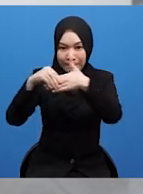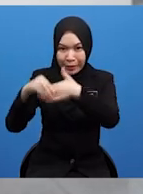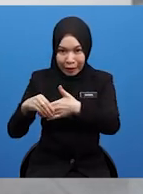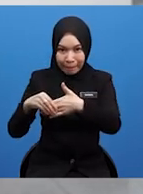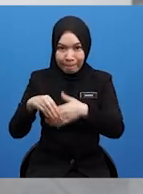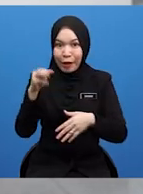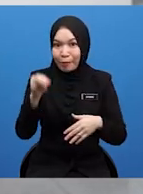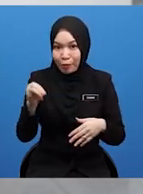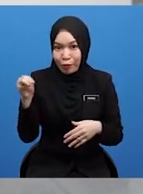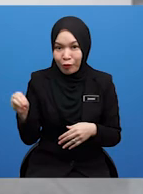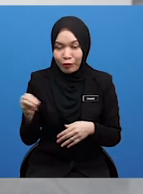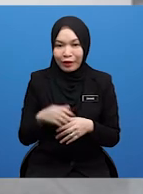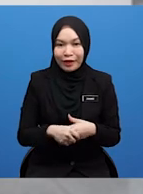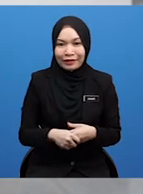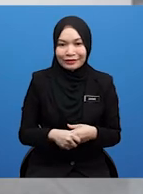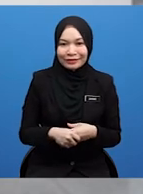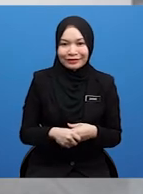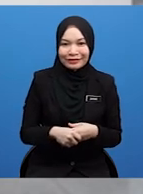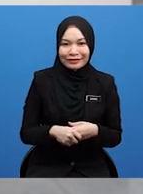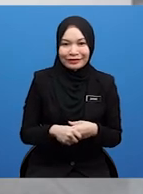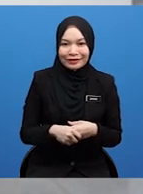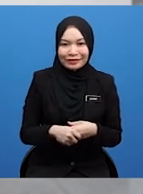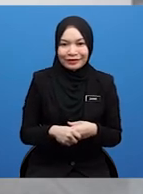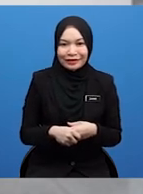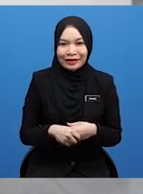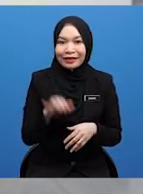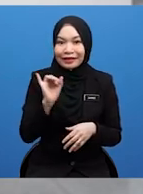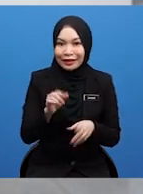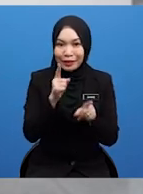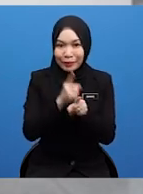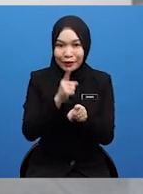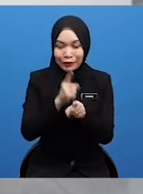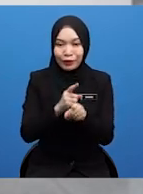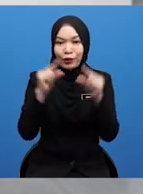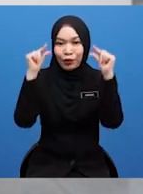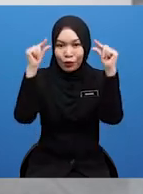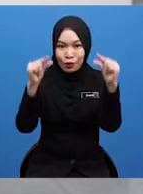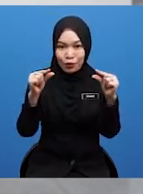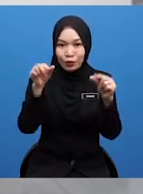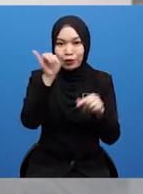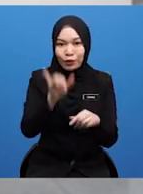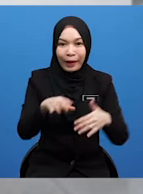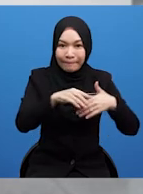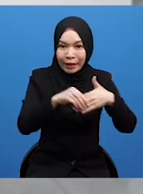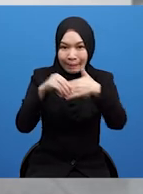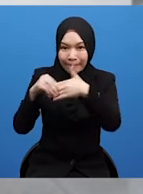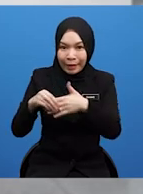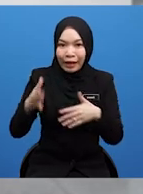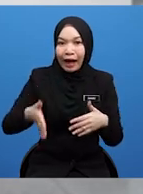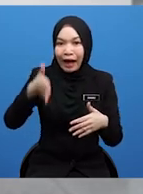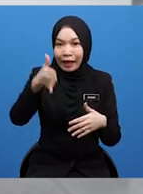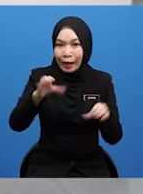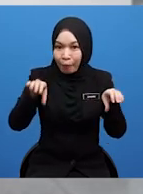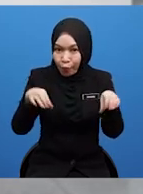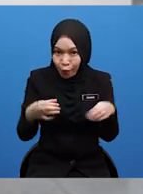Fajar Fajar siap jangan kau sembunyi akhirnya tunjuk pada guru pembimbing kerennya guru pembimbing akan membuat